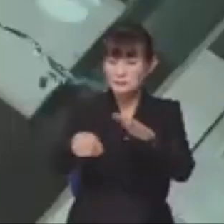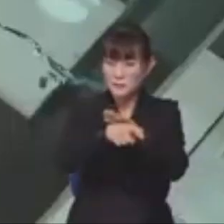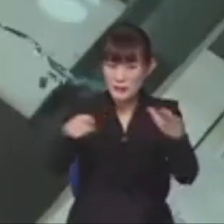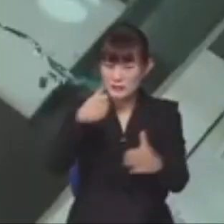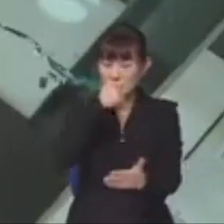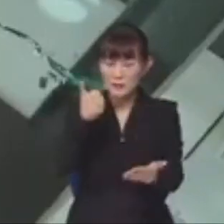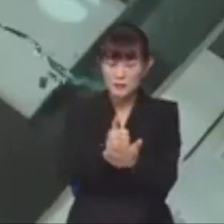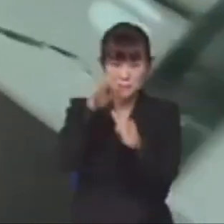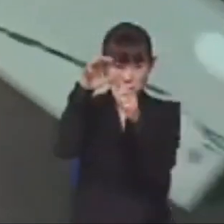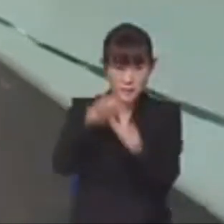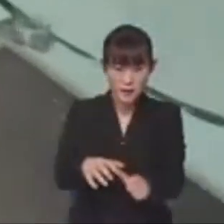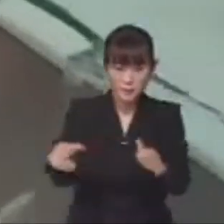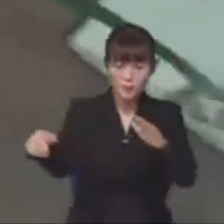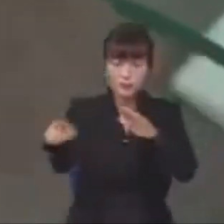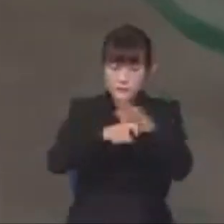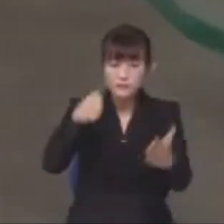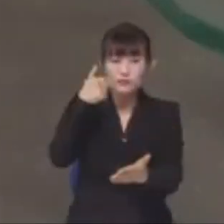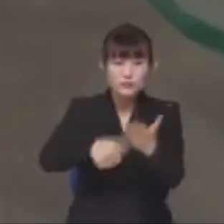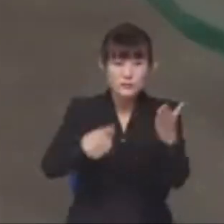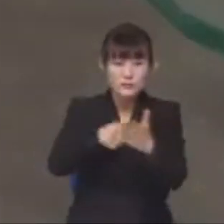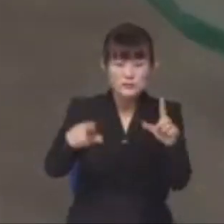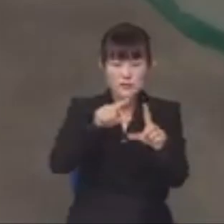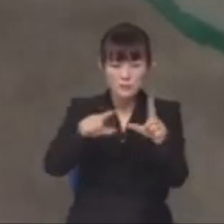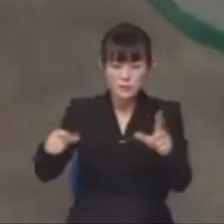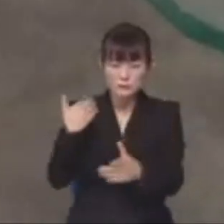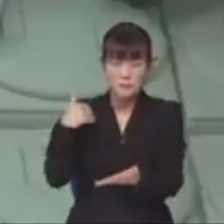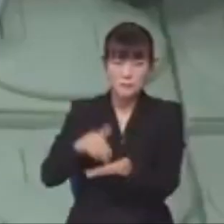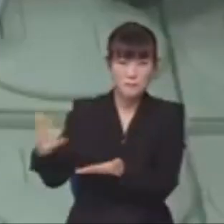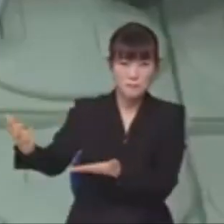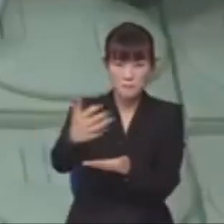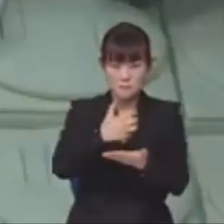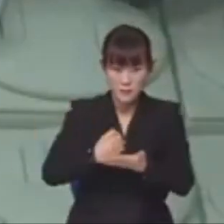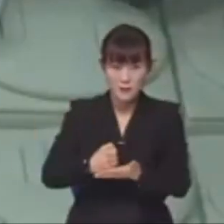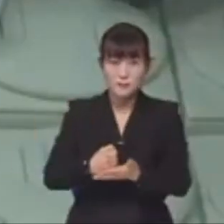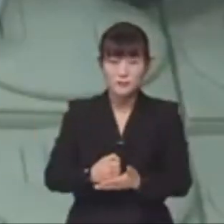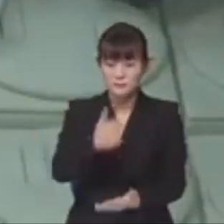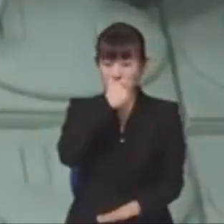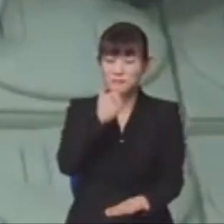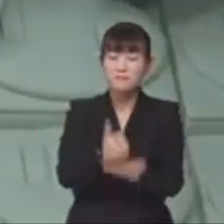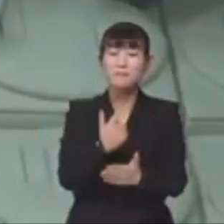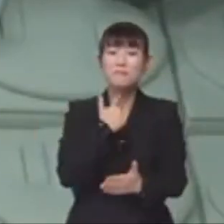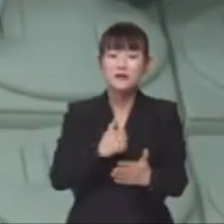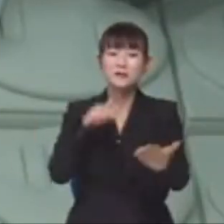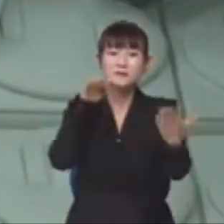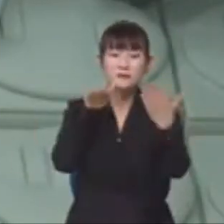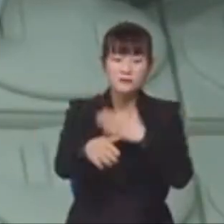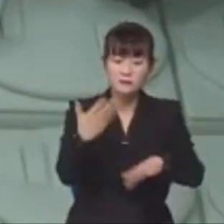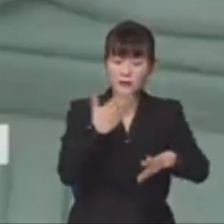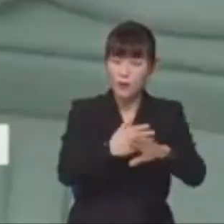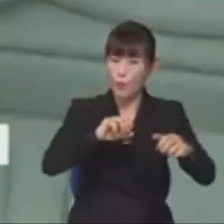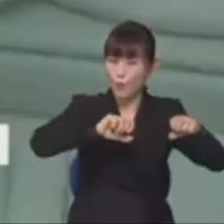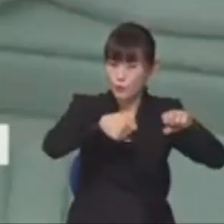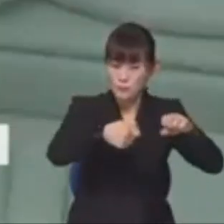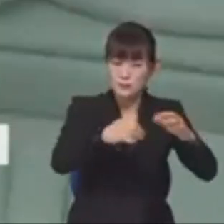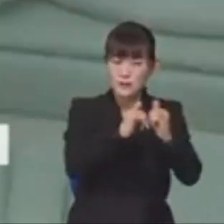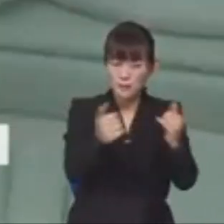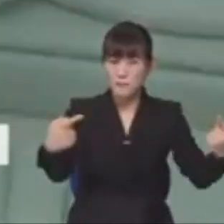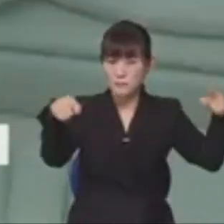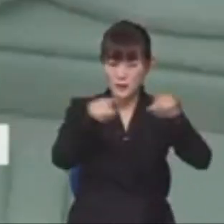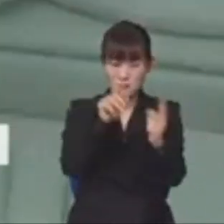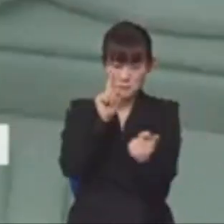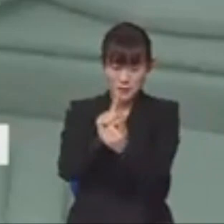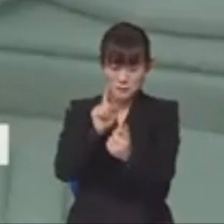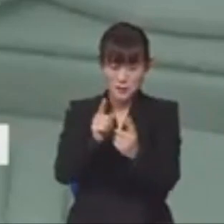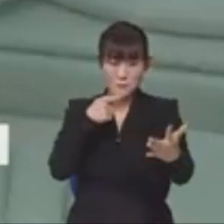혐의로 입건하고 훔친 귀금속 중 일부를 압수했습니다 또 범행전 이들이 다른 오토바이에 탄 무리들과 함께